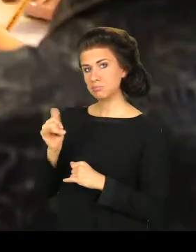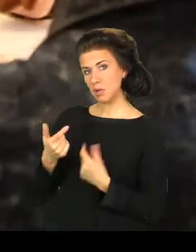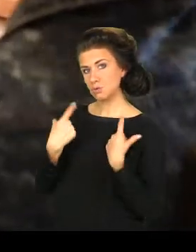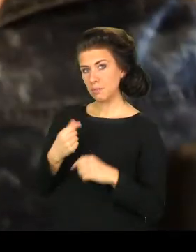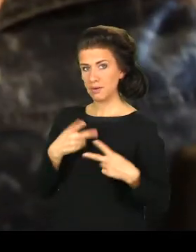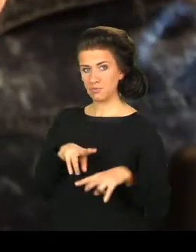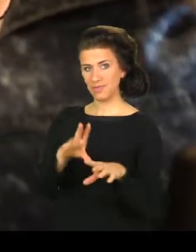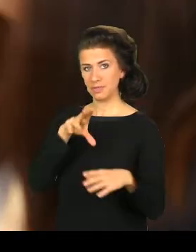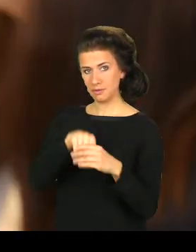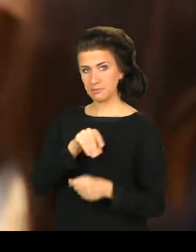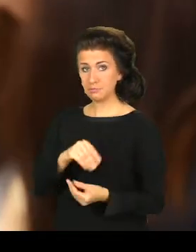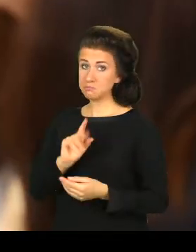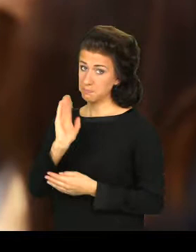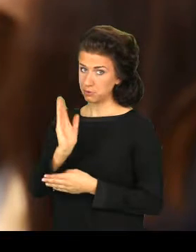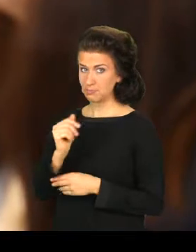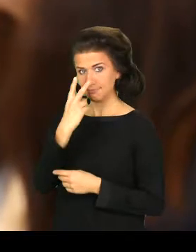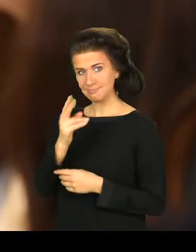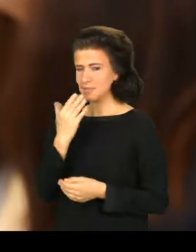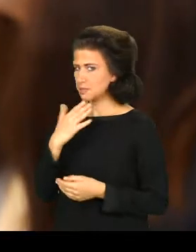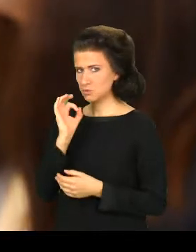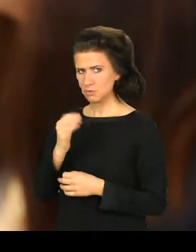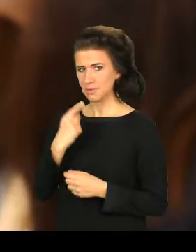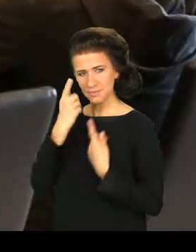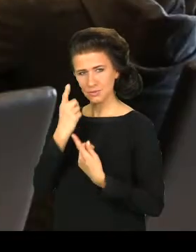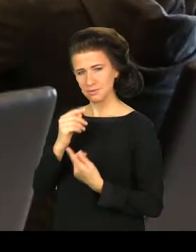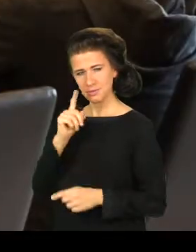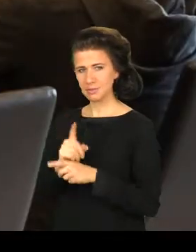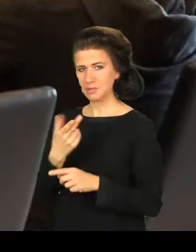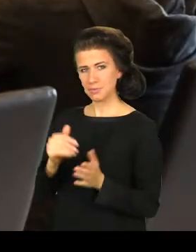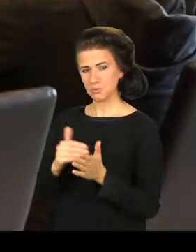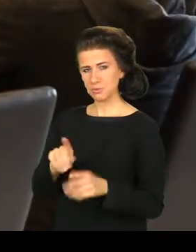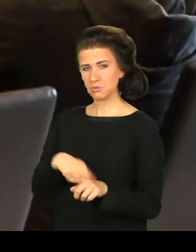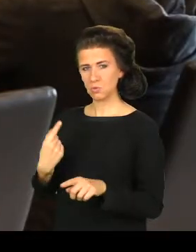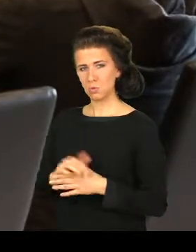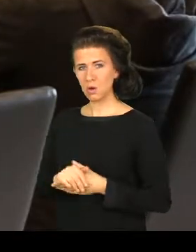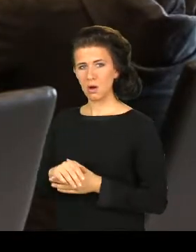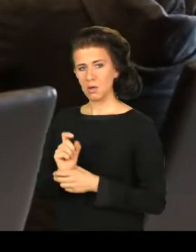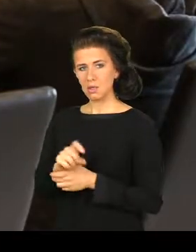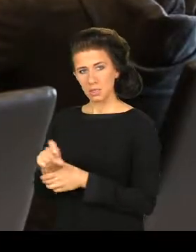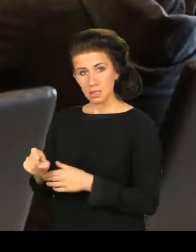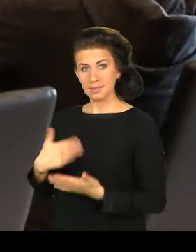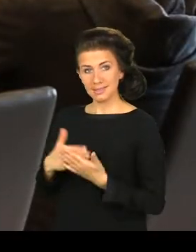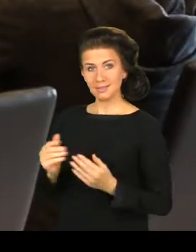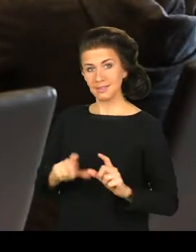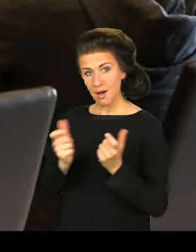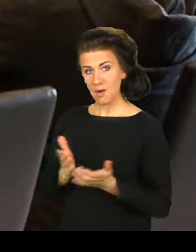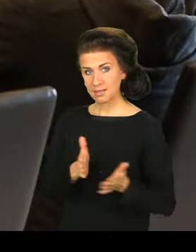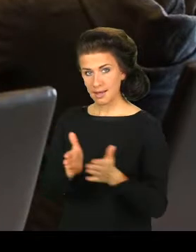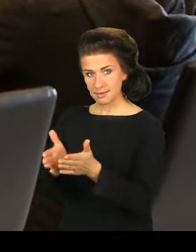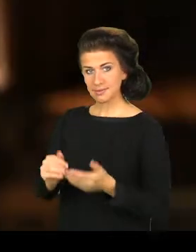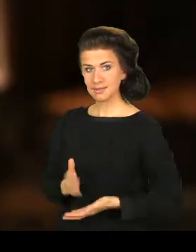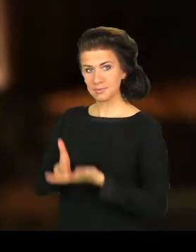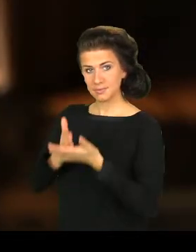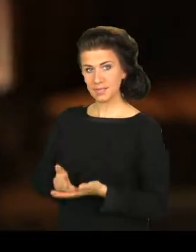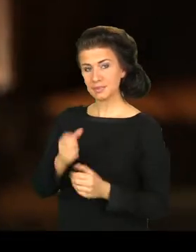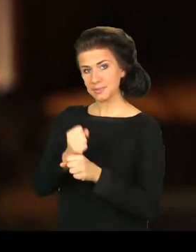jednego z nich. Jak się później okazało, to była bardzo dobra decyzja, z którą niepotrzebnie tak długo zwlekałem. Przeszedłem kompleksową ścieżkę wsparcia, którą